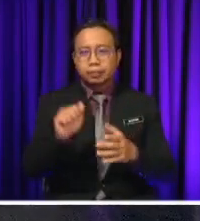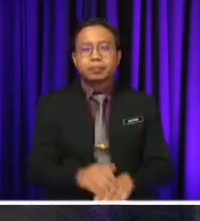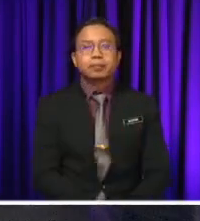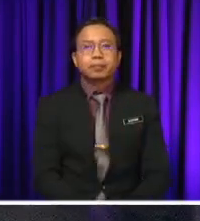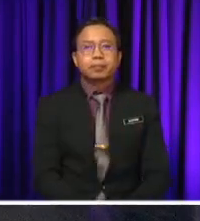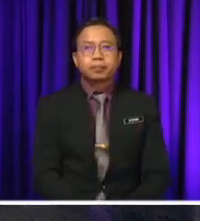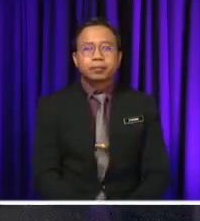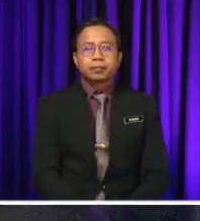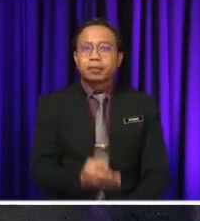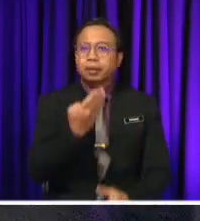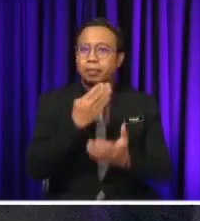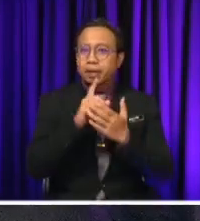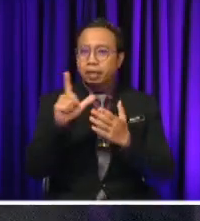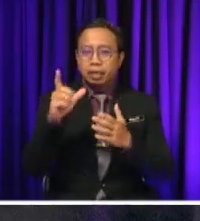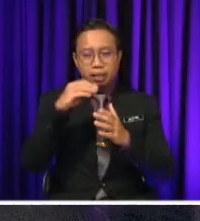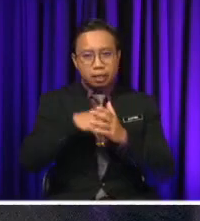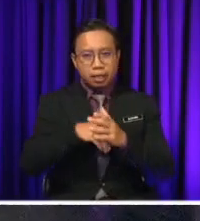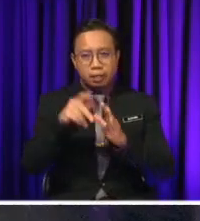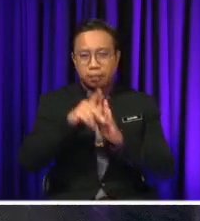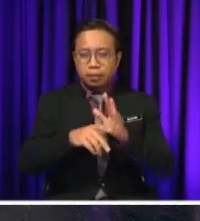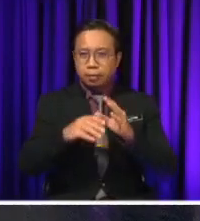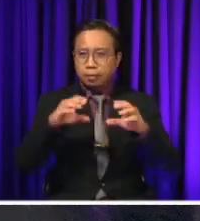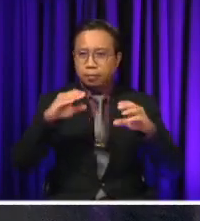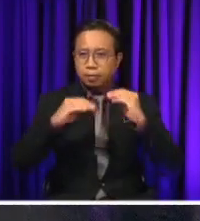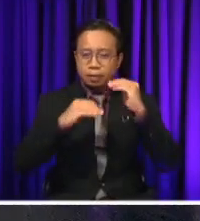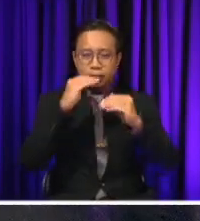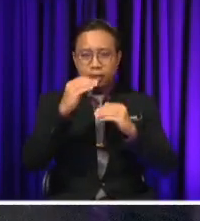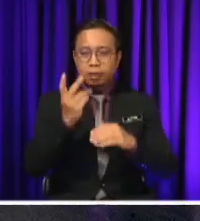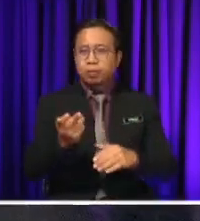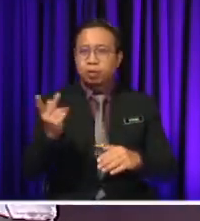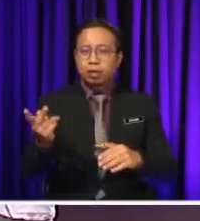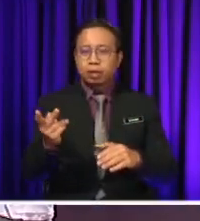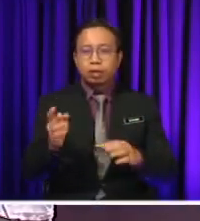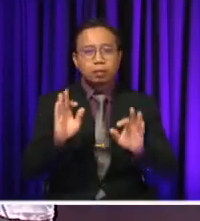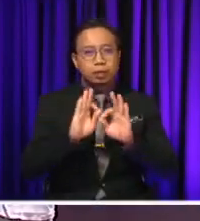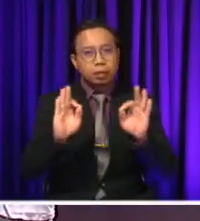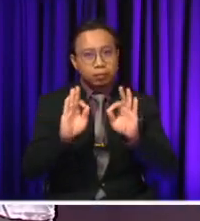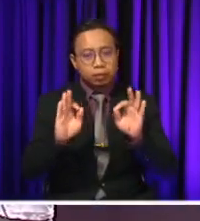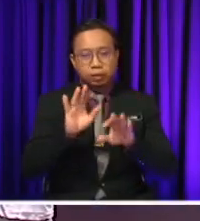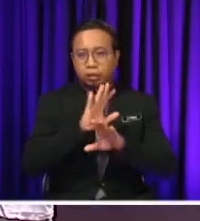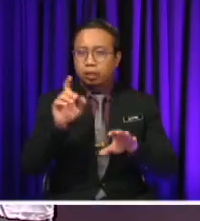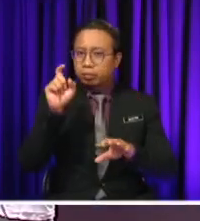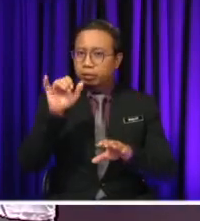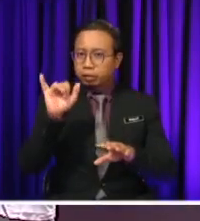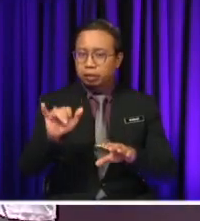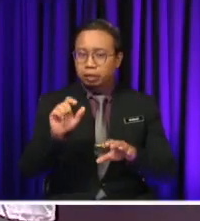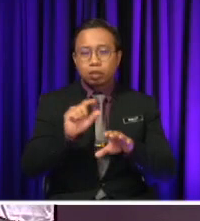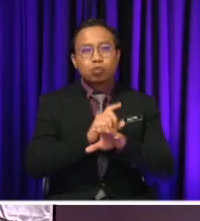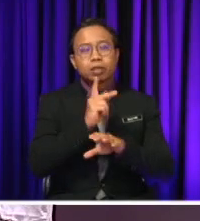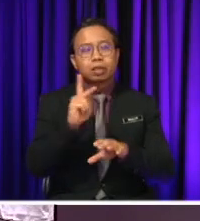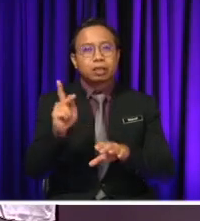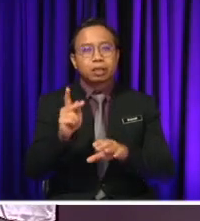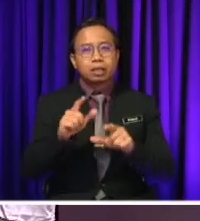Oke baiklah dalam pembinaan produk Prabowo tak transmisinya kita menggunakan